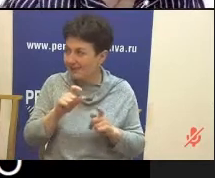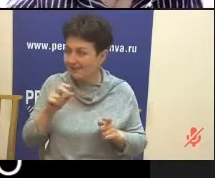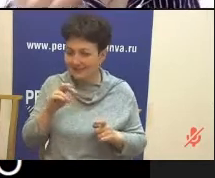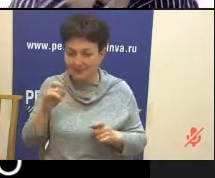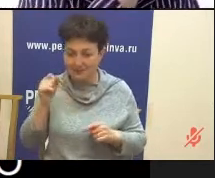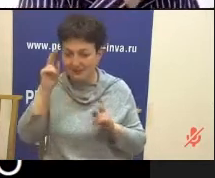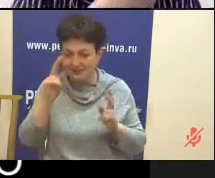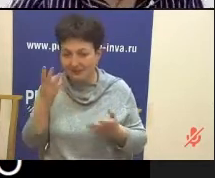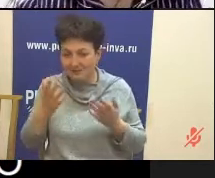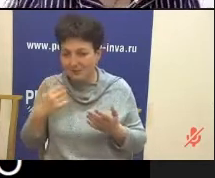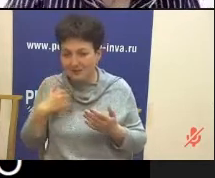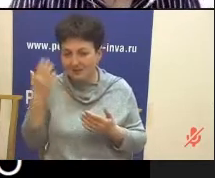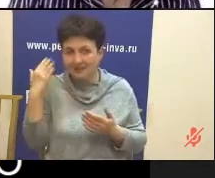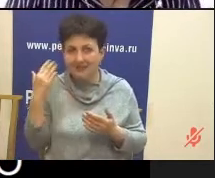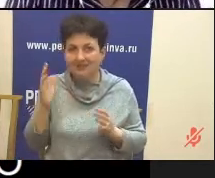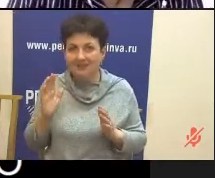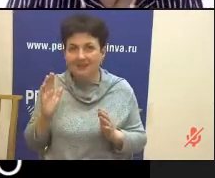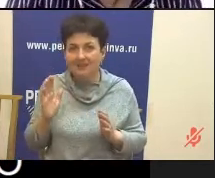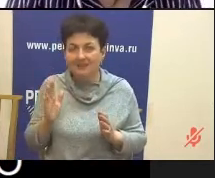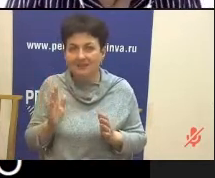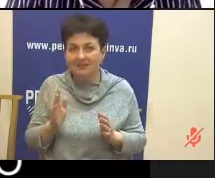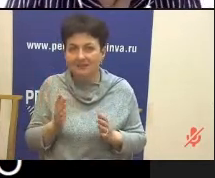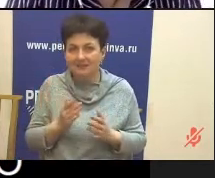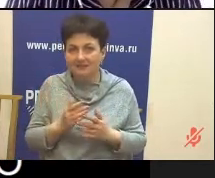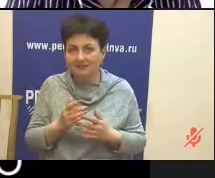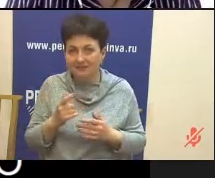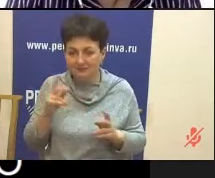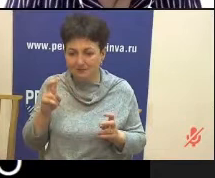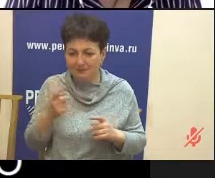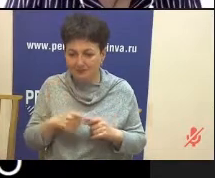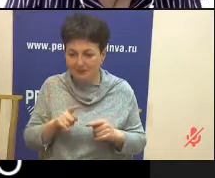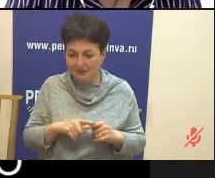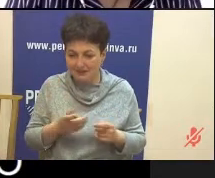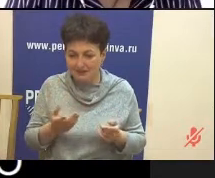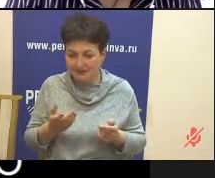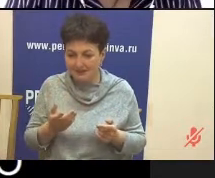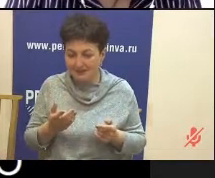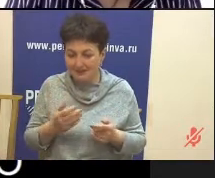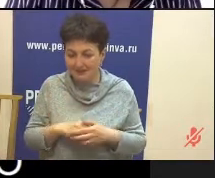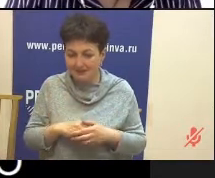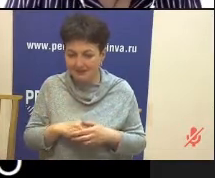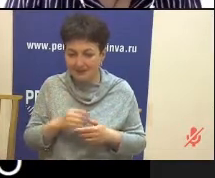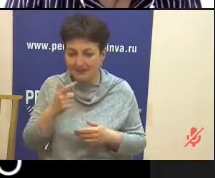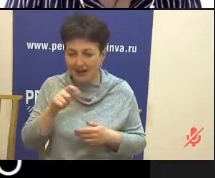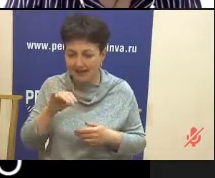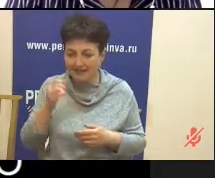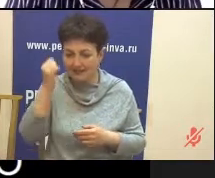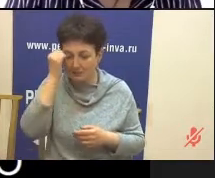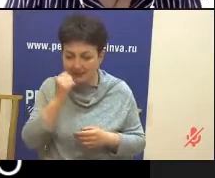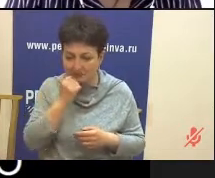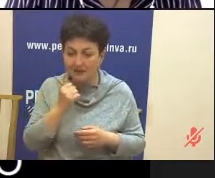я, по-моему, этого термина не знаю. Может быть, я просто не так давно в теме.